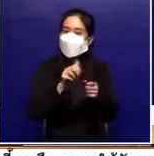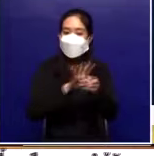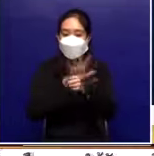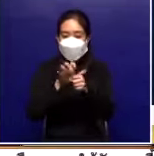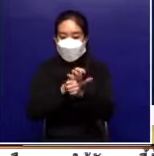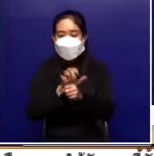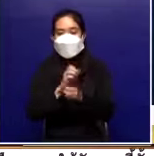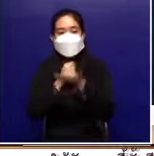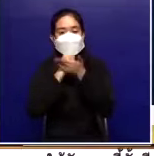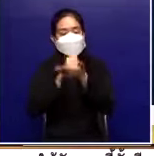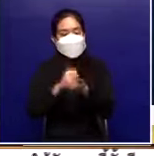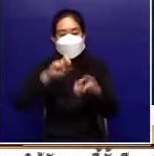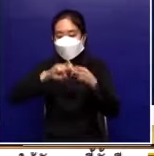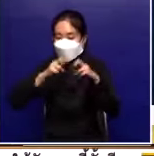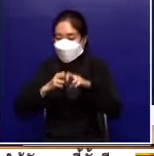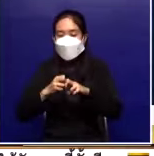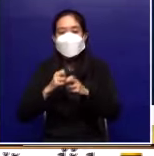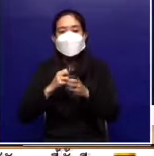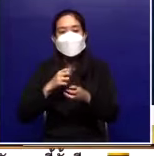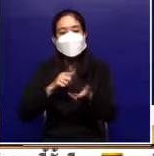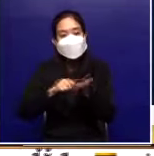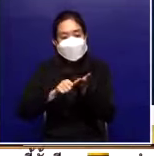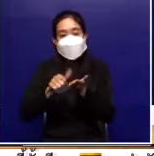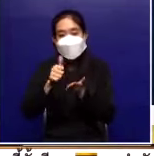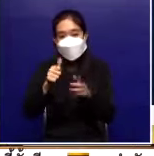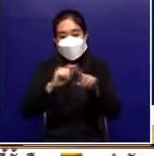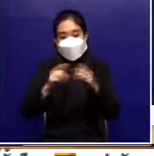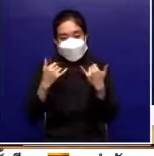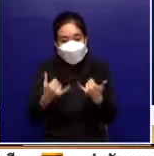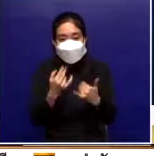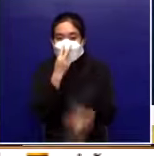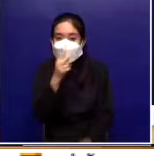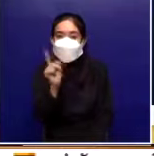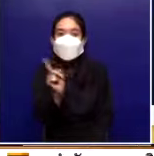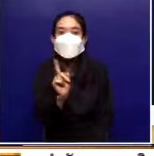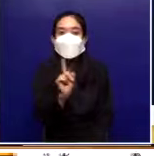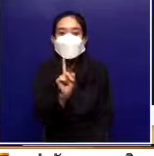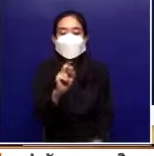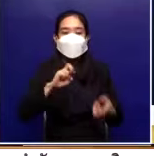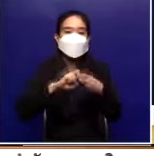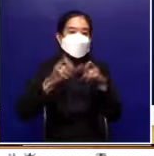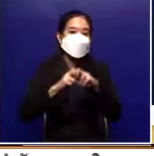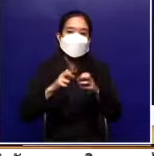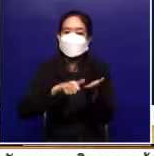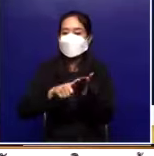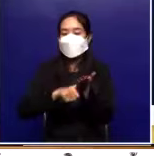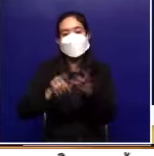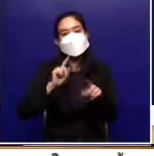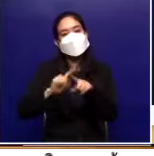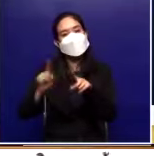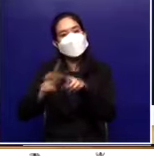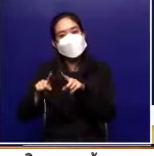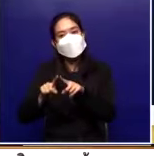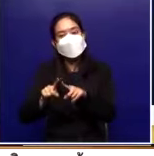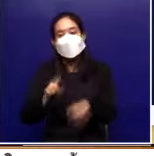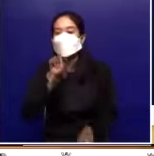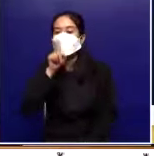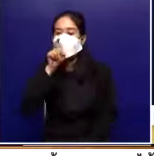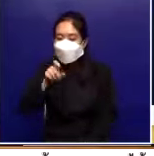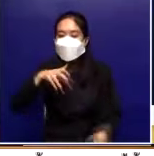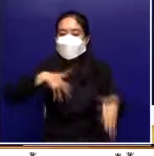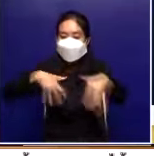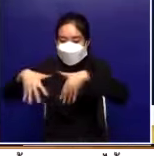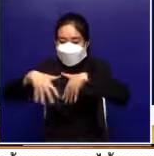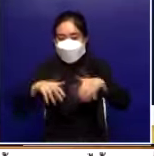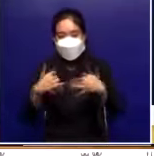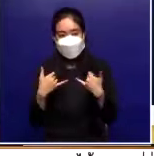างนี้สุดท้ายก็อย่างที่เห็นนี่แหละครับบอกจะแก้ปัญหาความขัดแย้งผมถามพี่น้องประชาชนที่ฟังจิรายุห่ว